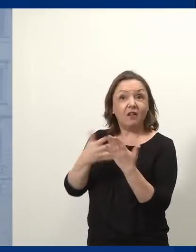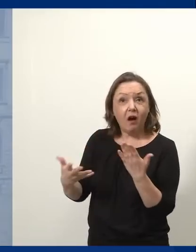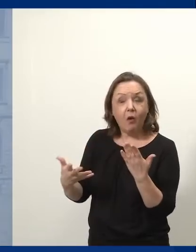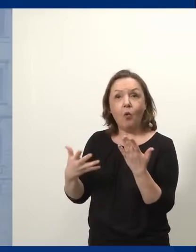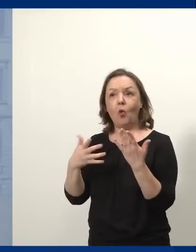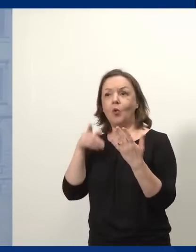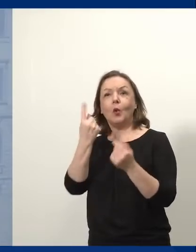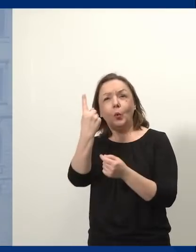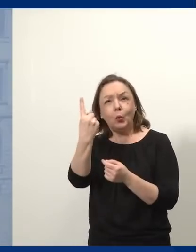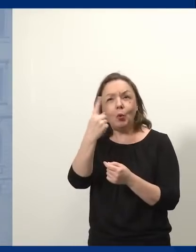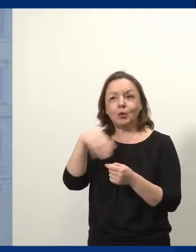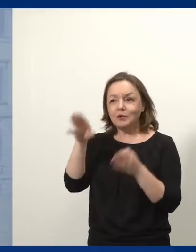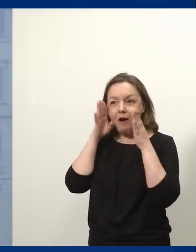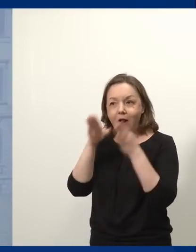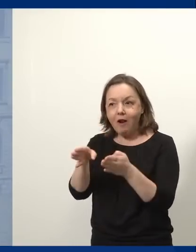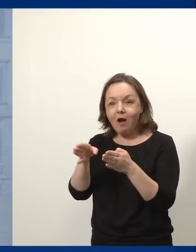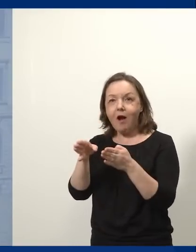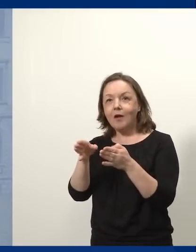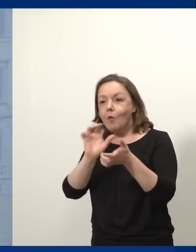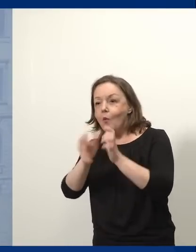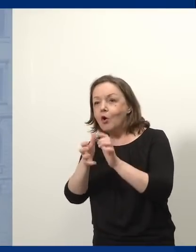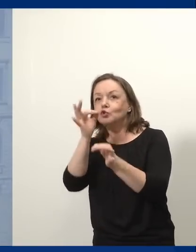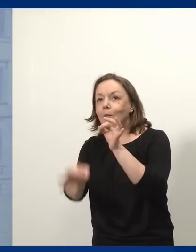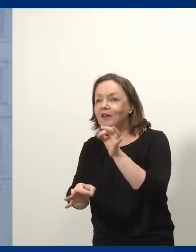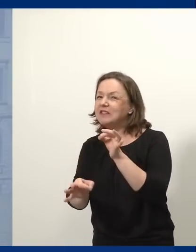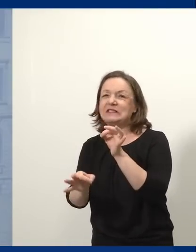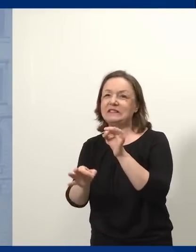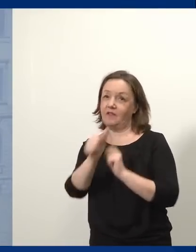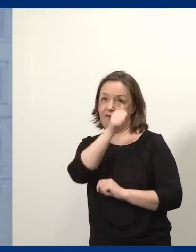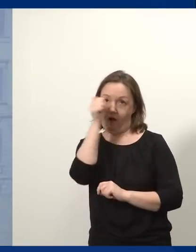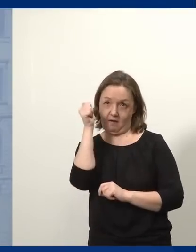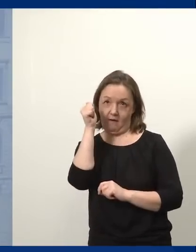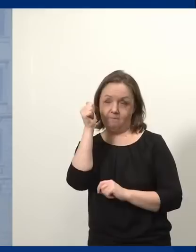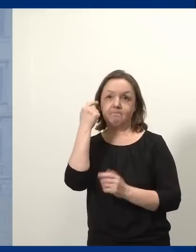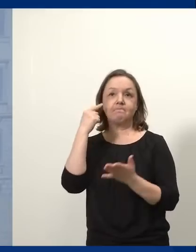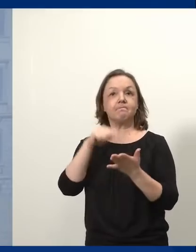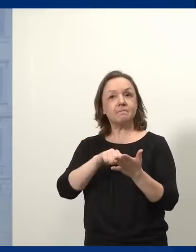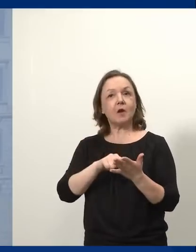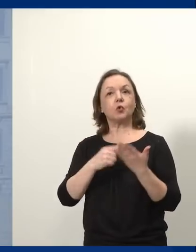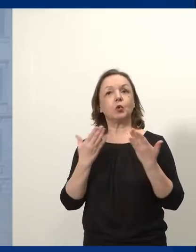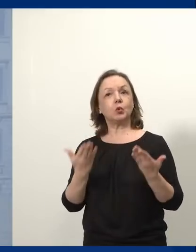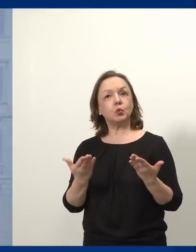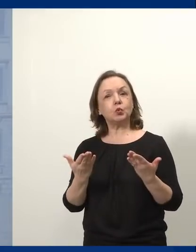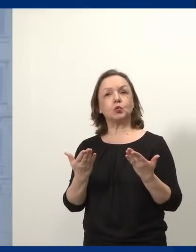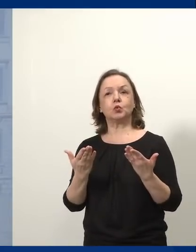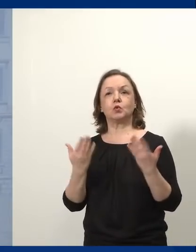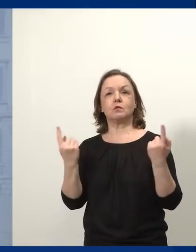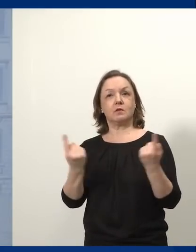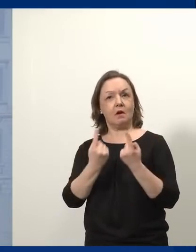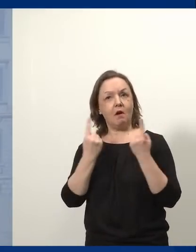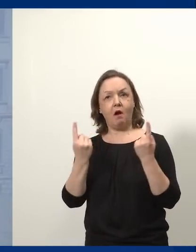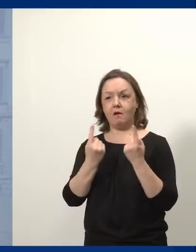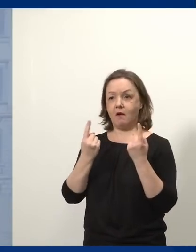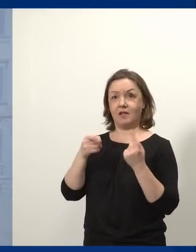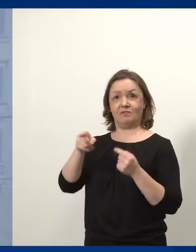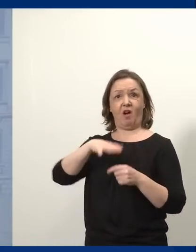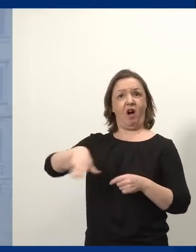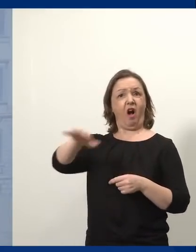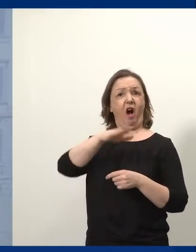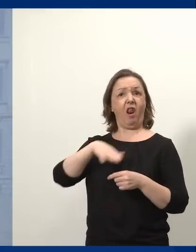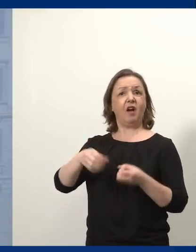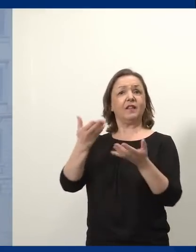yhteen toimialaan sopivaksi. Eli näin ollen, kun kysymys on kuitenkin siitä, että miten näitä taloudellisia